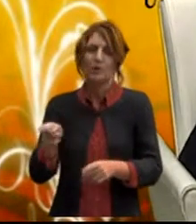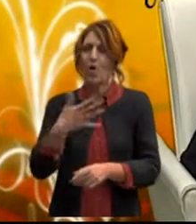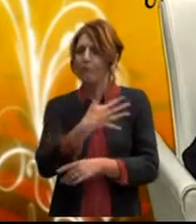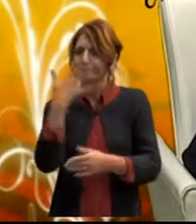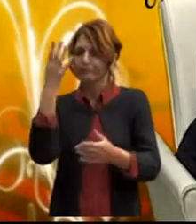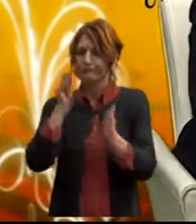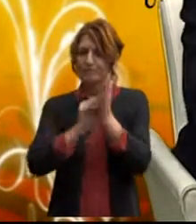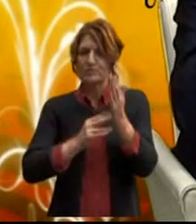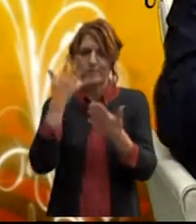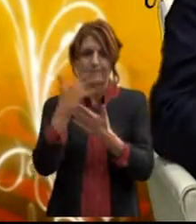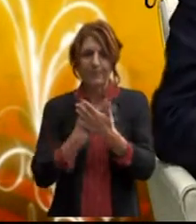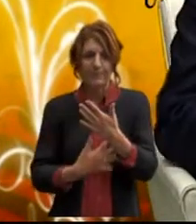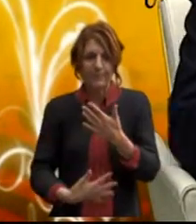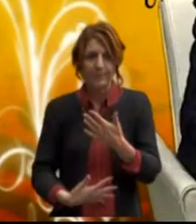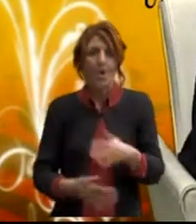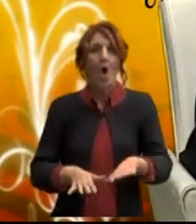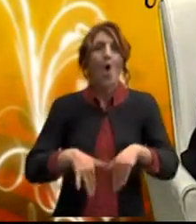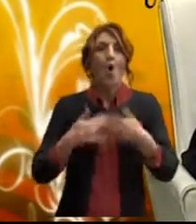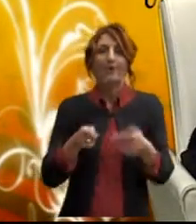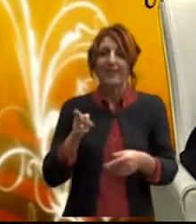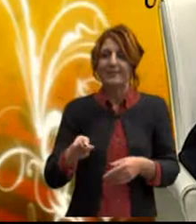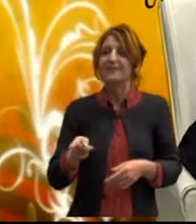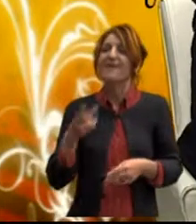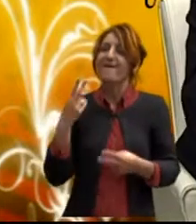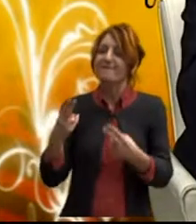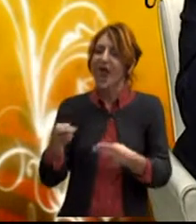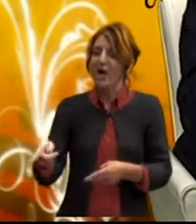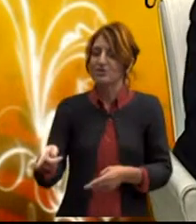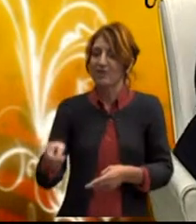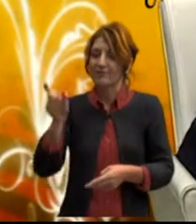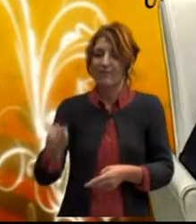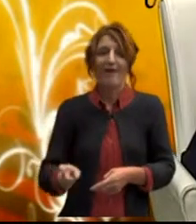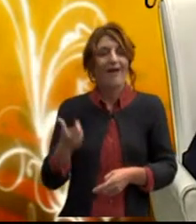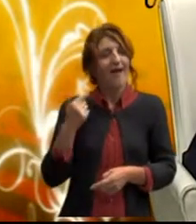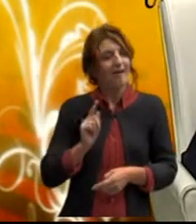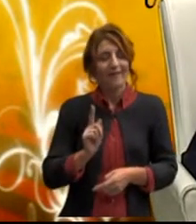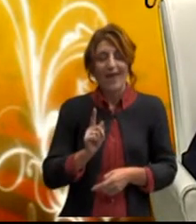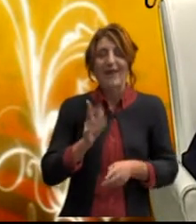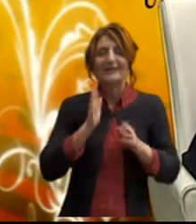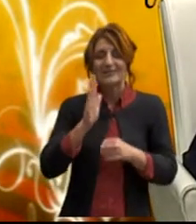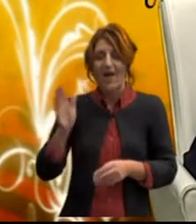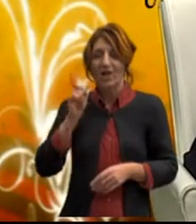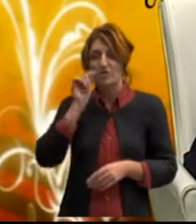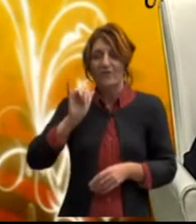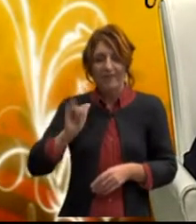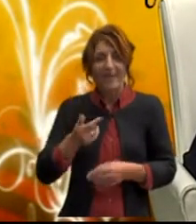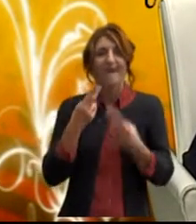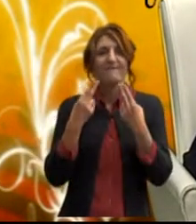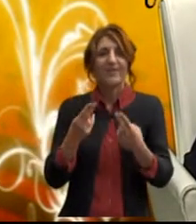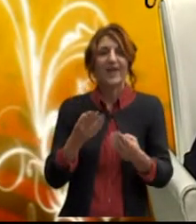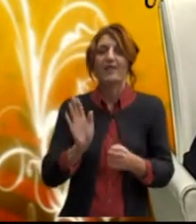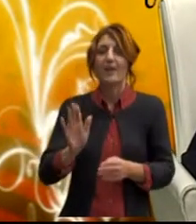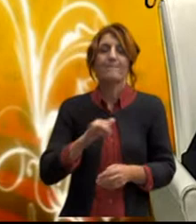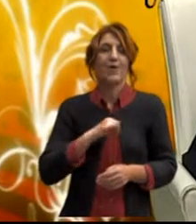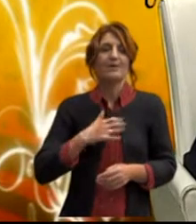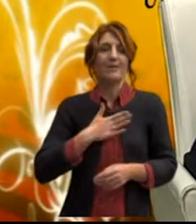si đak, e onda, dakle, si voljen i vrijedan. E, važno je znati da svaki čovjek je vrijednost sama po sebi.